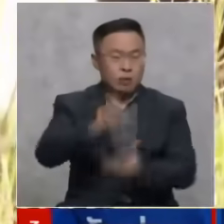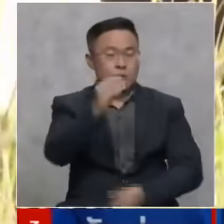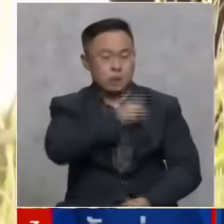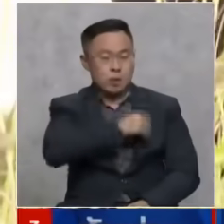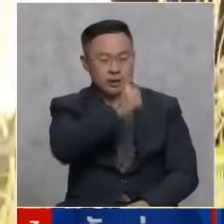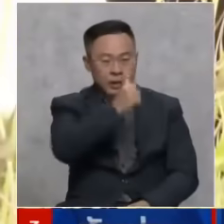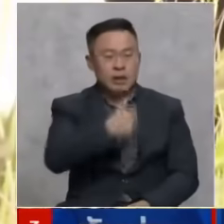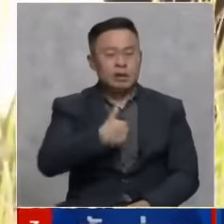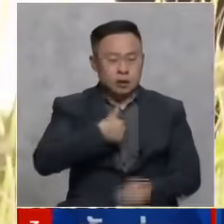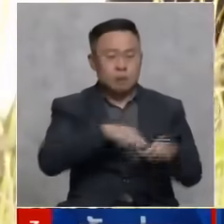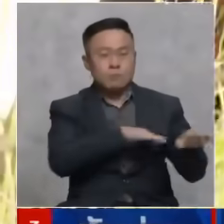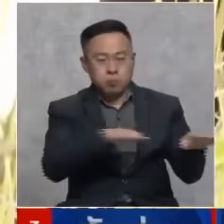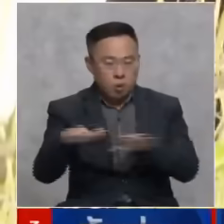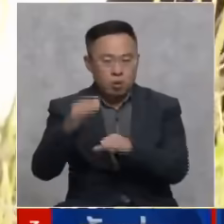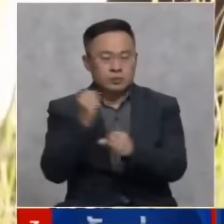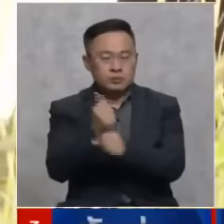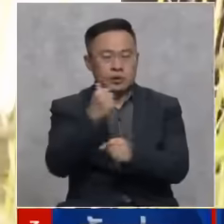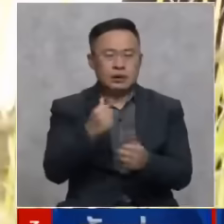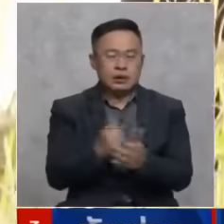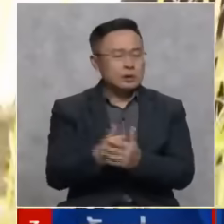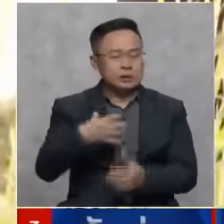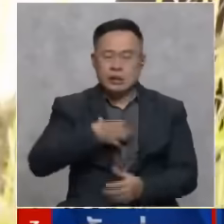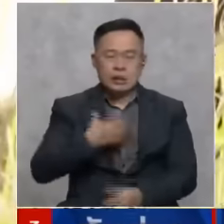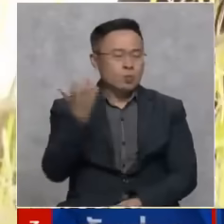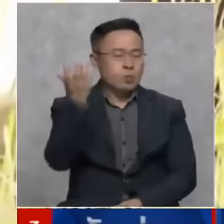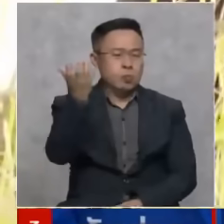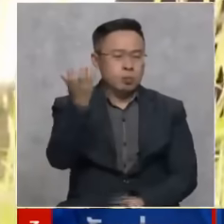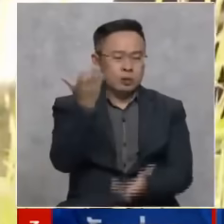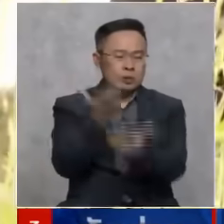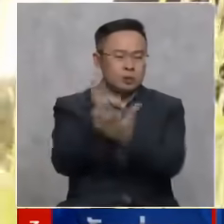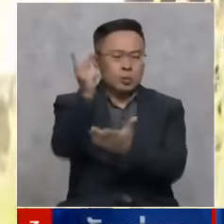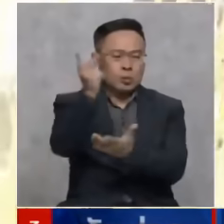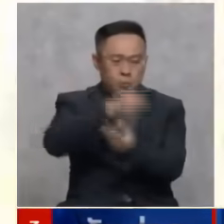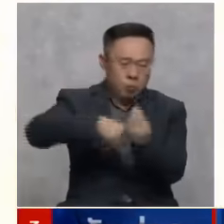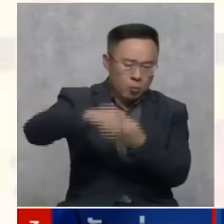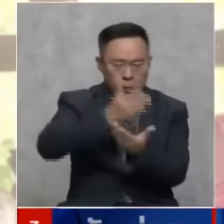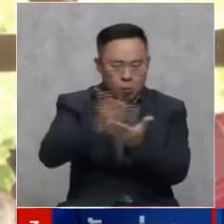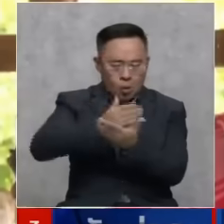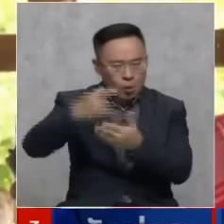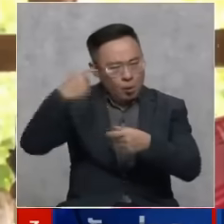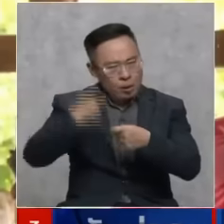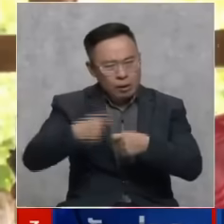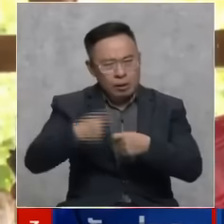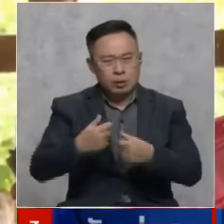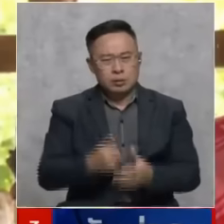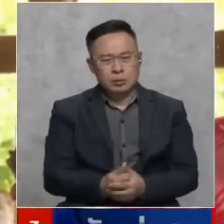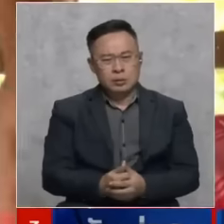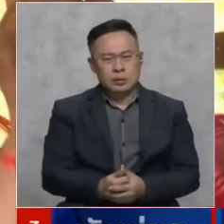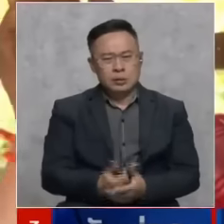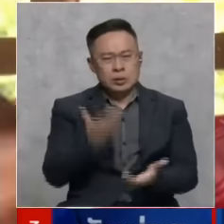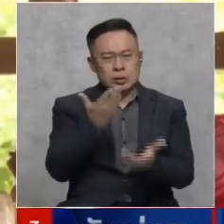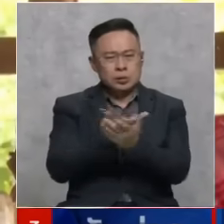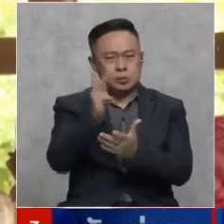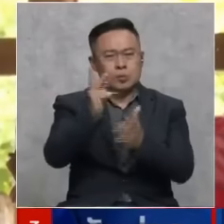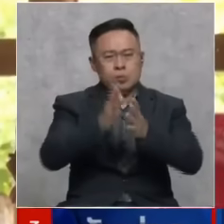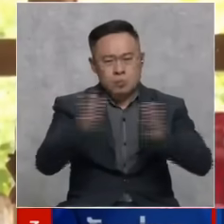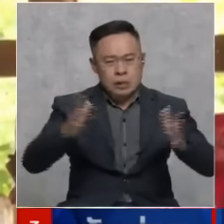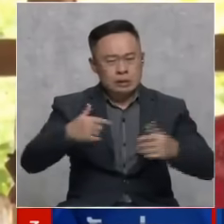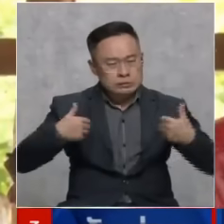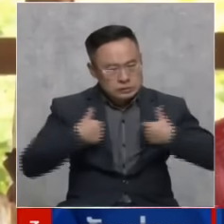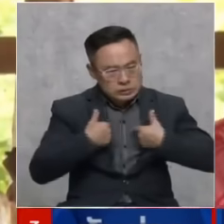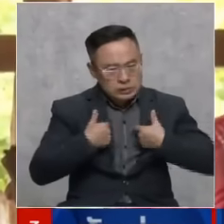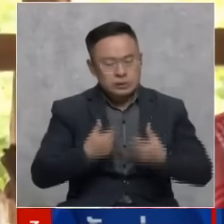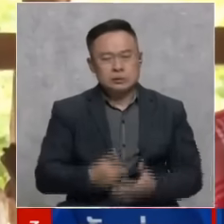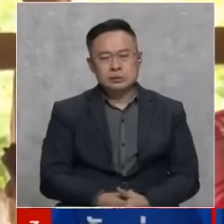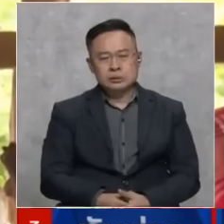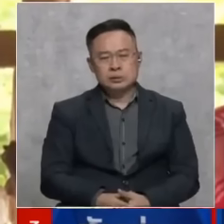แผนที่รัฐบาลวางไว้เพราะไม่อยากกลับมาอยู่ในวังวนของความเป็นหนี้อีกแล้ว ก็หนักใจมันเยอะของข้อทอกสอก็ออม